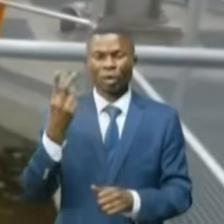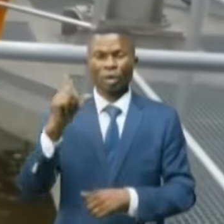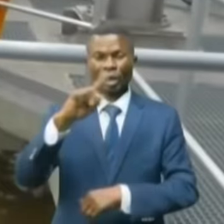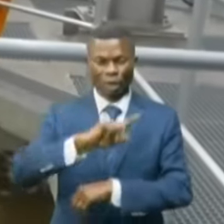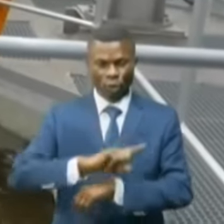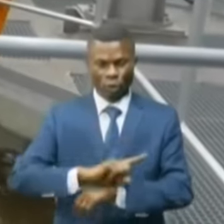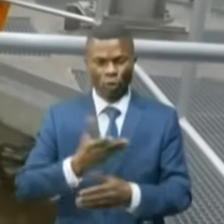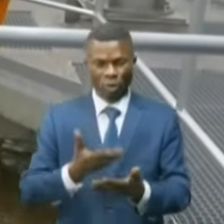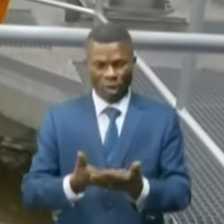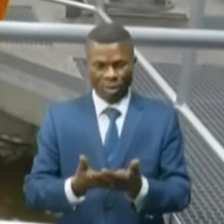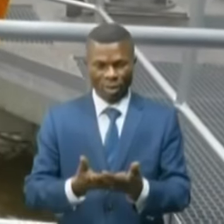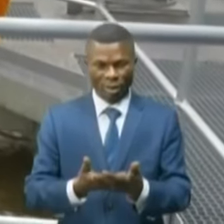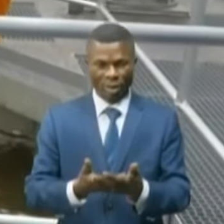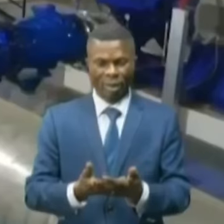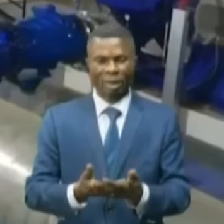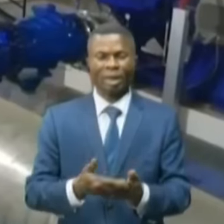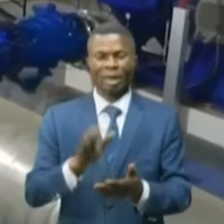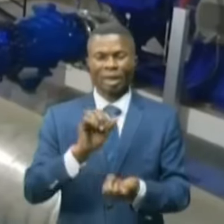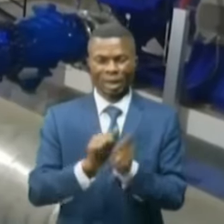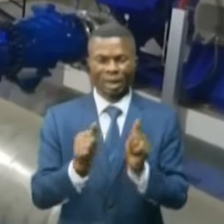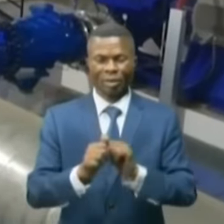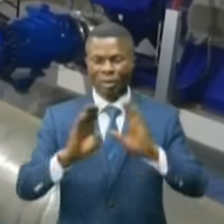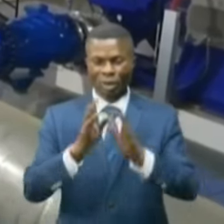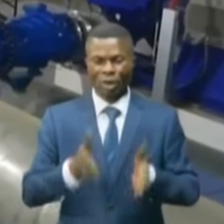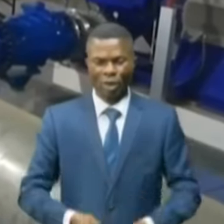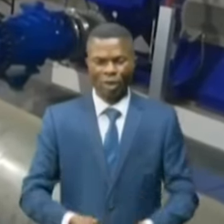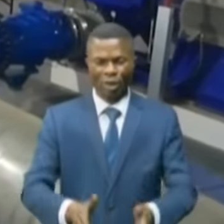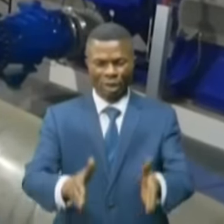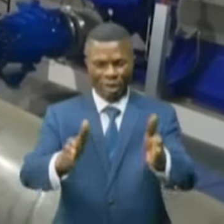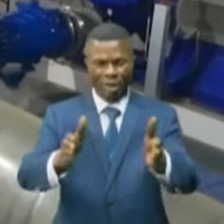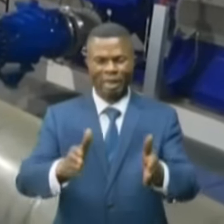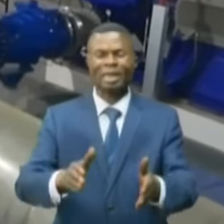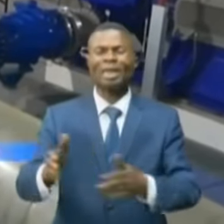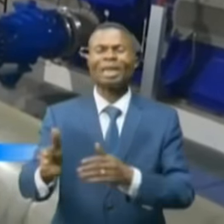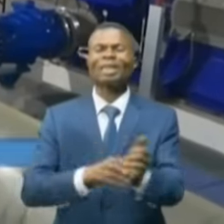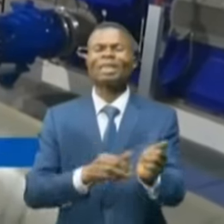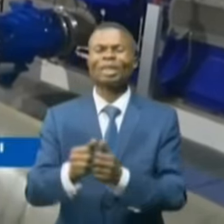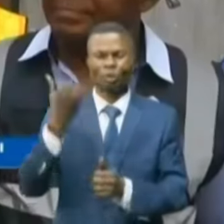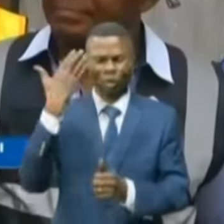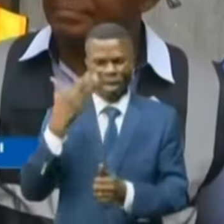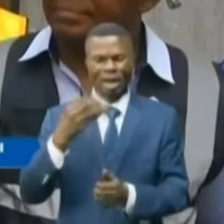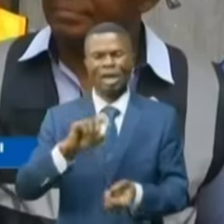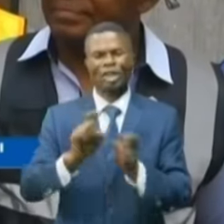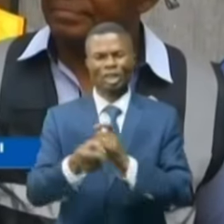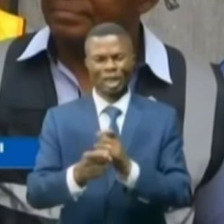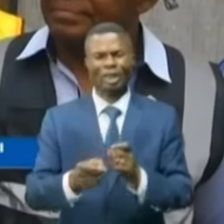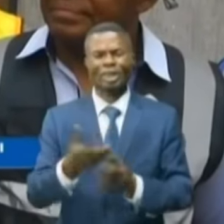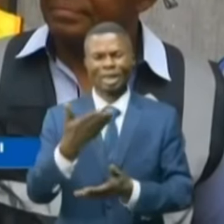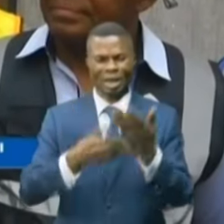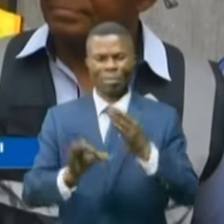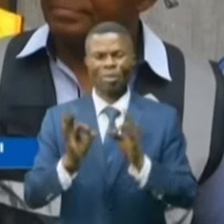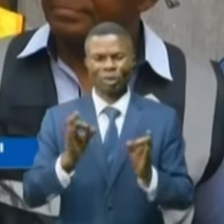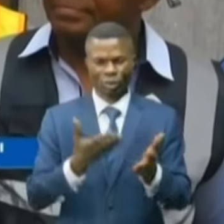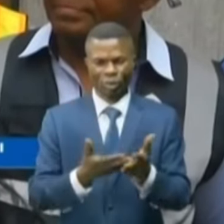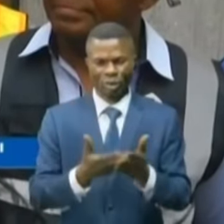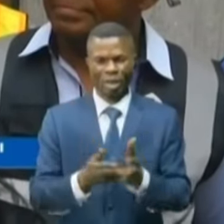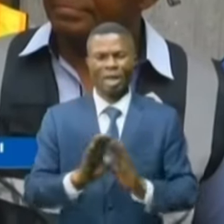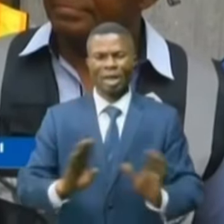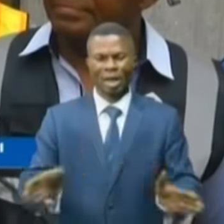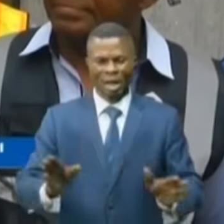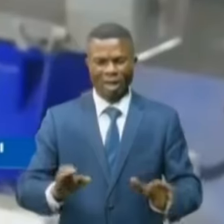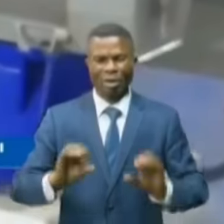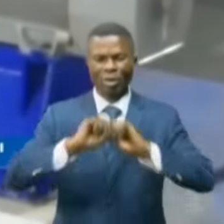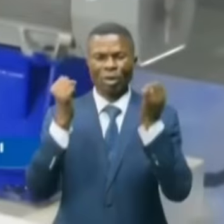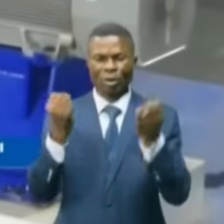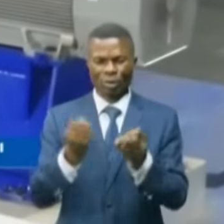journée. Entre-temps, la vétusté de la tuyauterie a expliqué le directeur général. La régie des eaux limite la capacité de la régie des